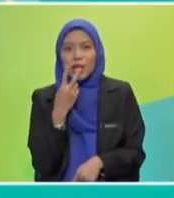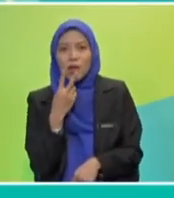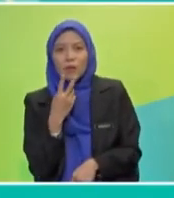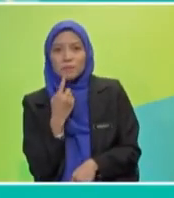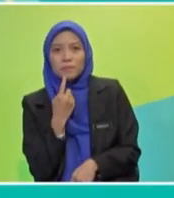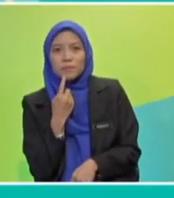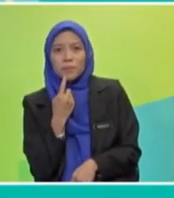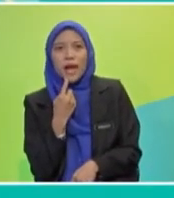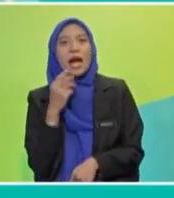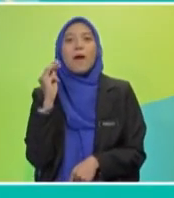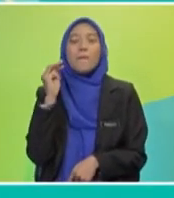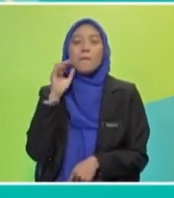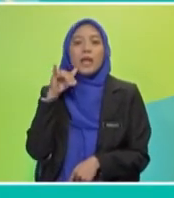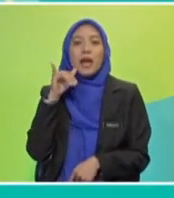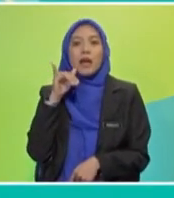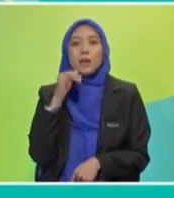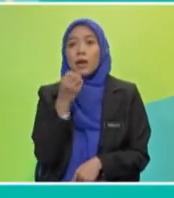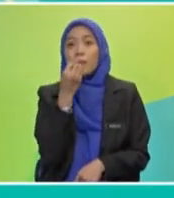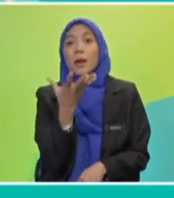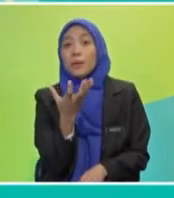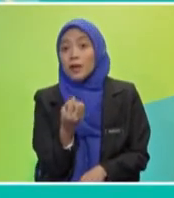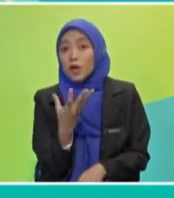Mia. Mia berapa kumpulan Mia?